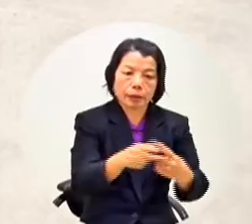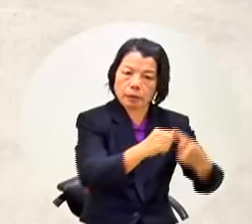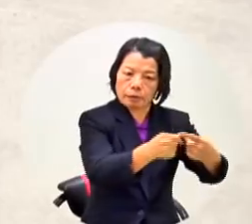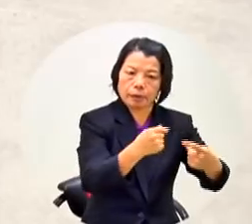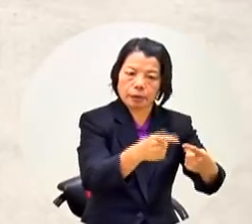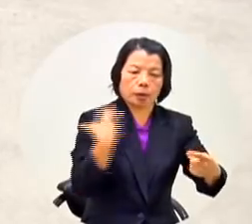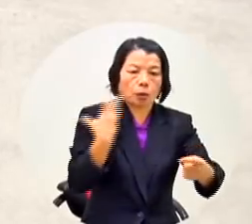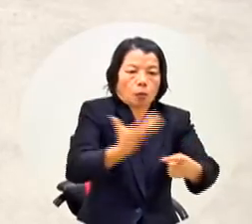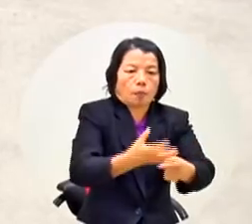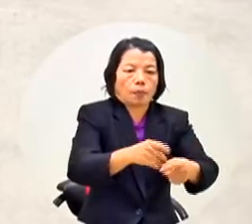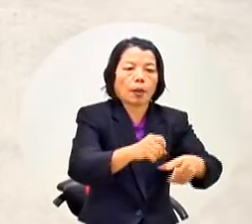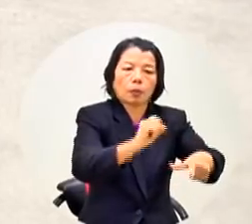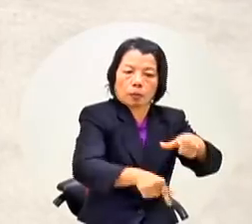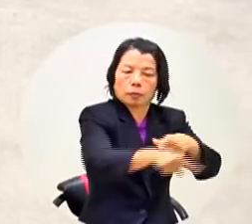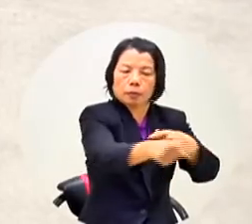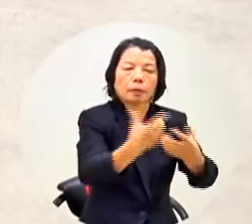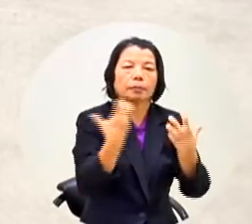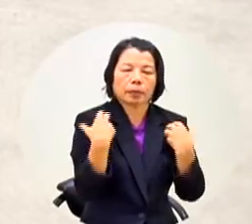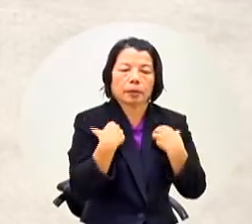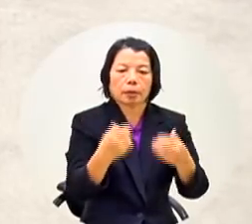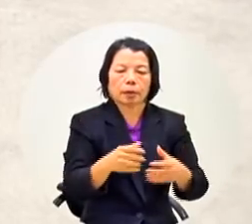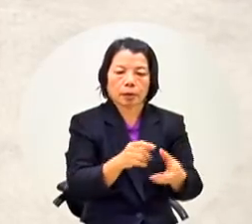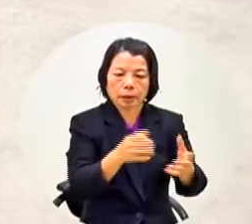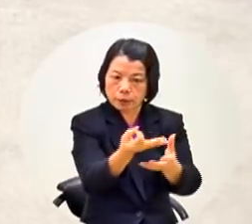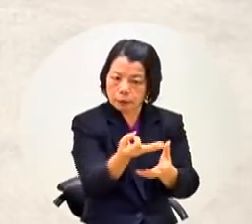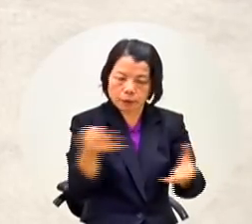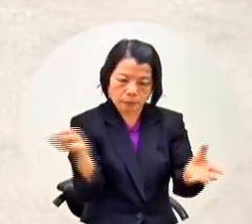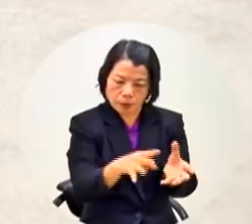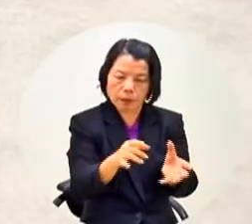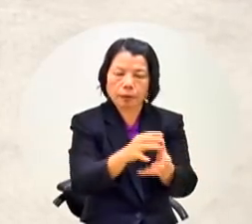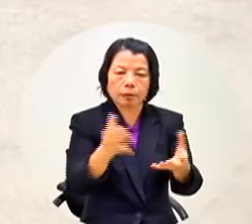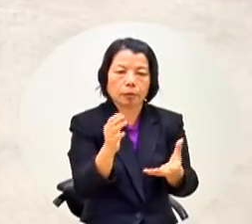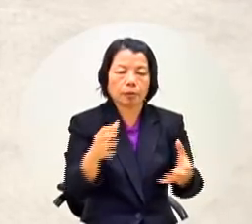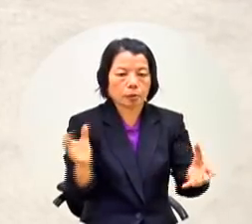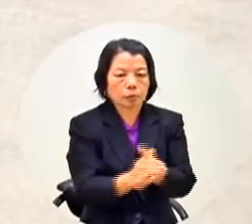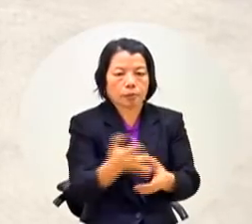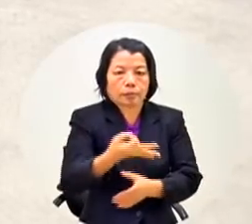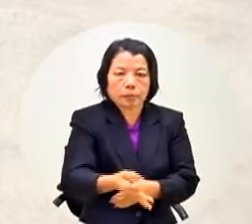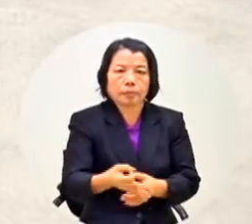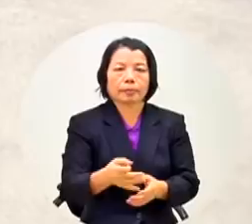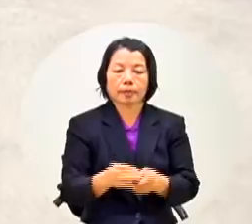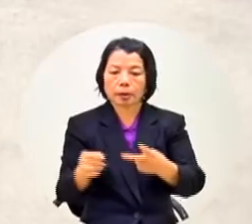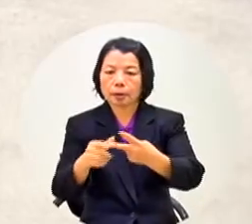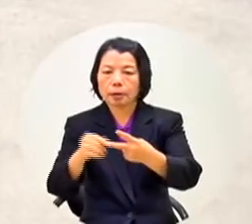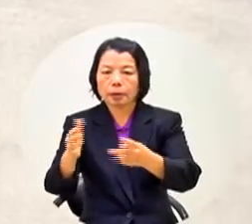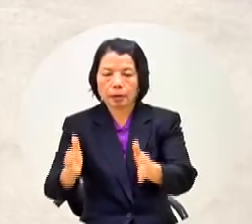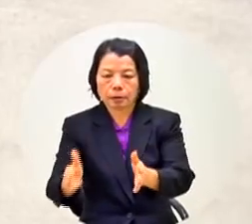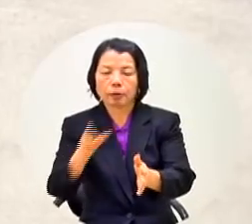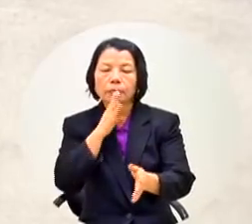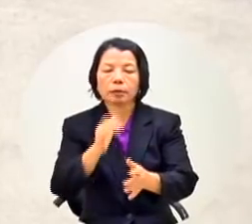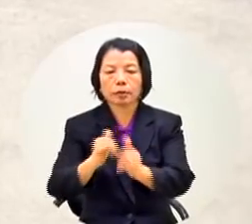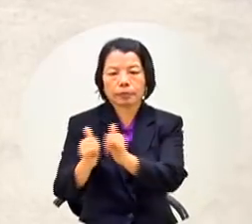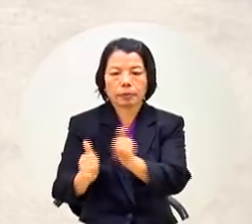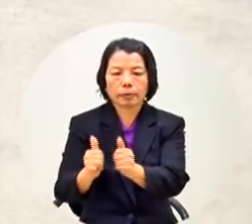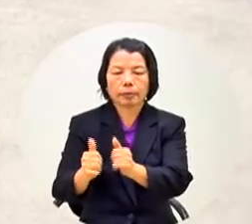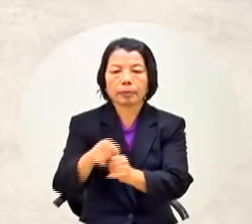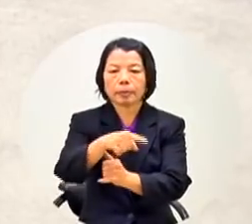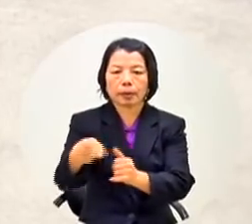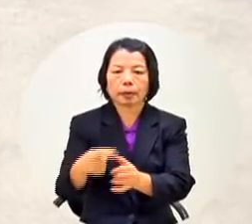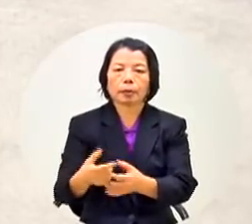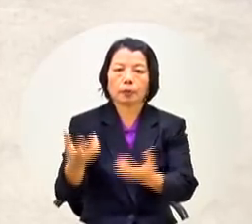建设成本。第二阶段15列车，那由民间营运公司负担全线通车，也